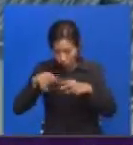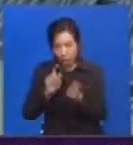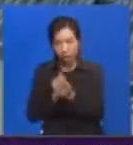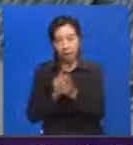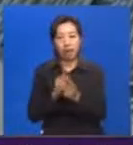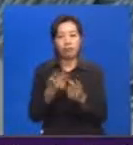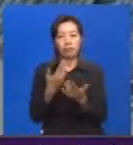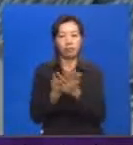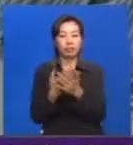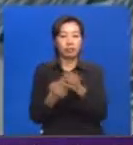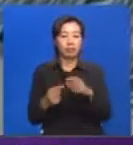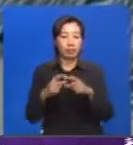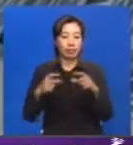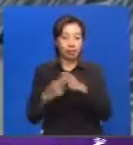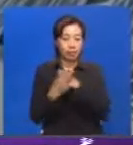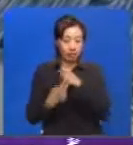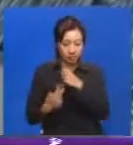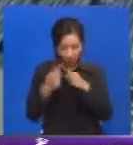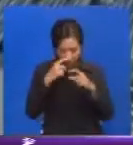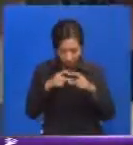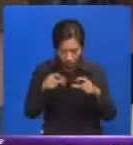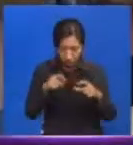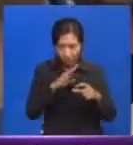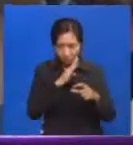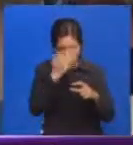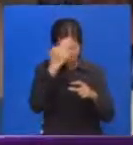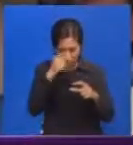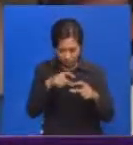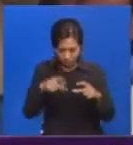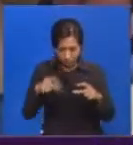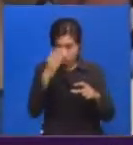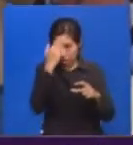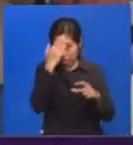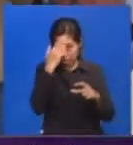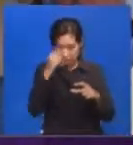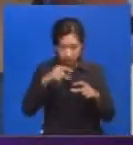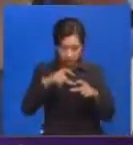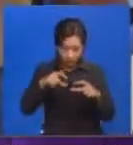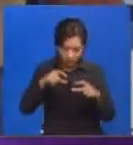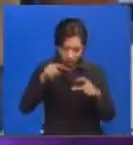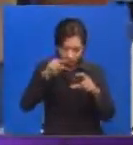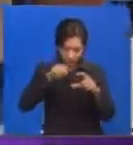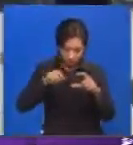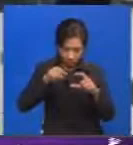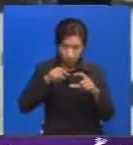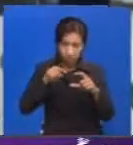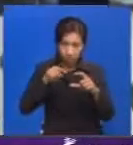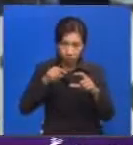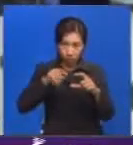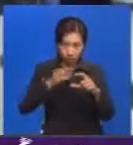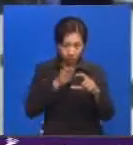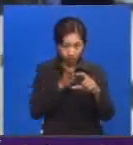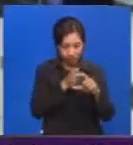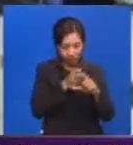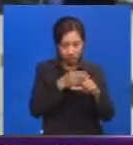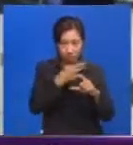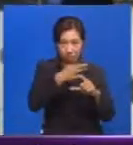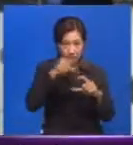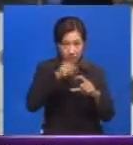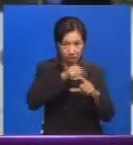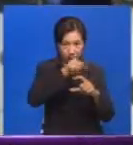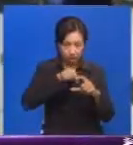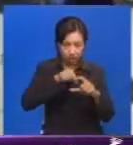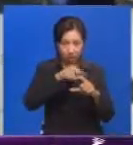ธนบัตรมีข้อผิดสังเกตคือที่ด้านหน้าธนบัตรบริเวณวงกลมด้านซ้ายมือรอบตัวหนังสือภาษาอังกฤษ